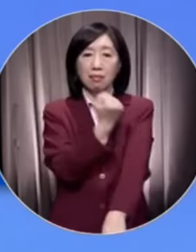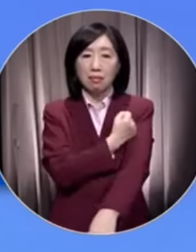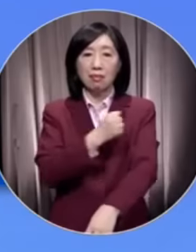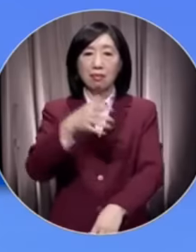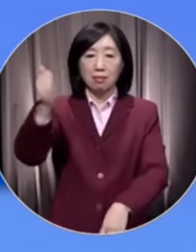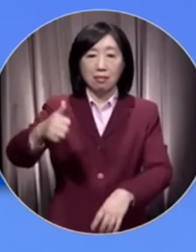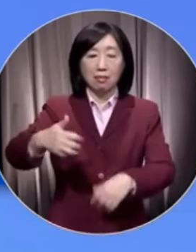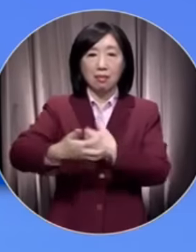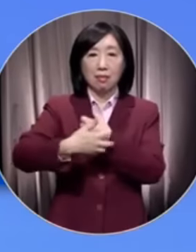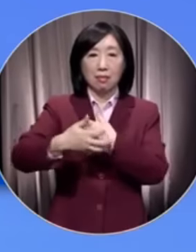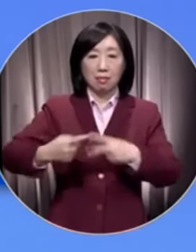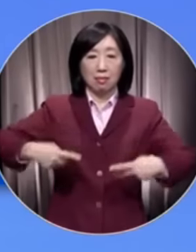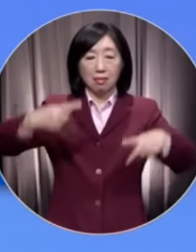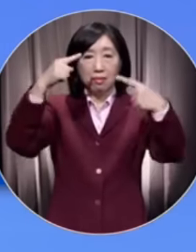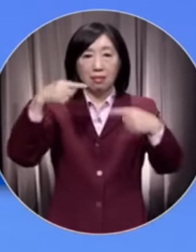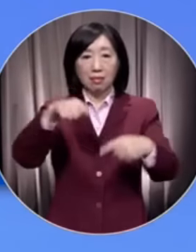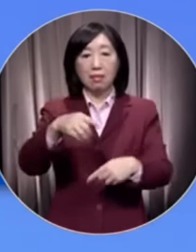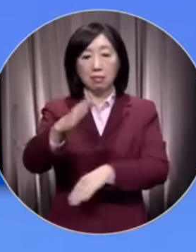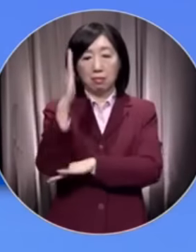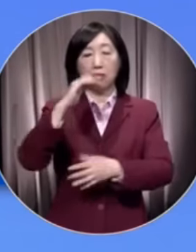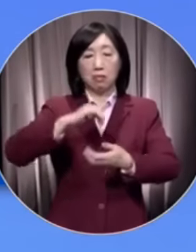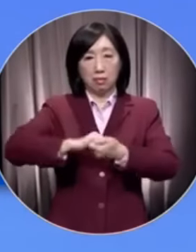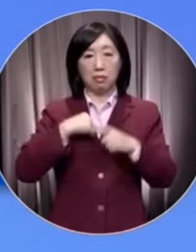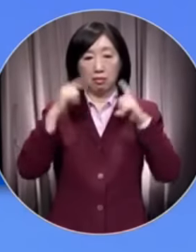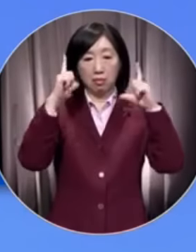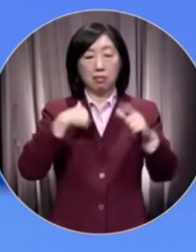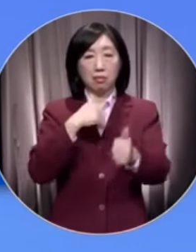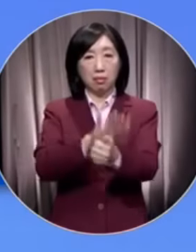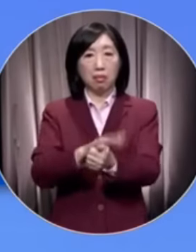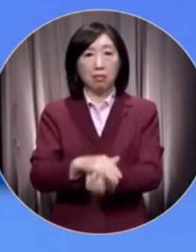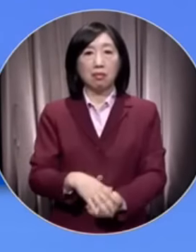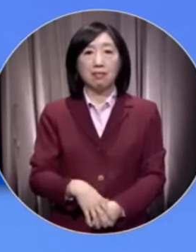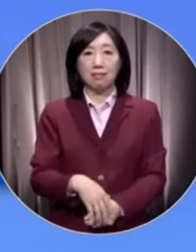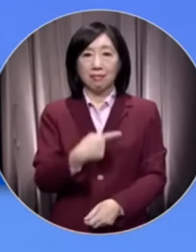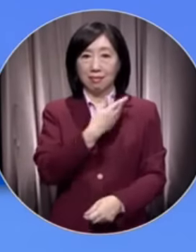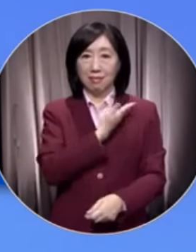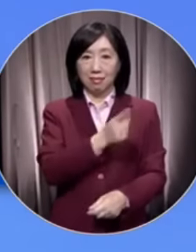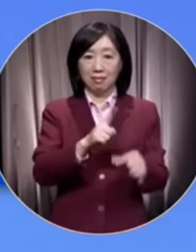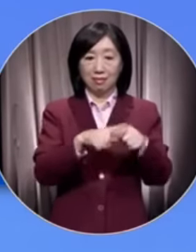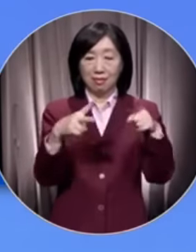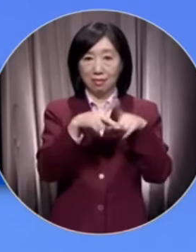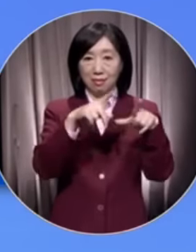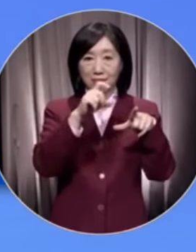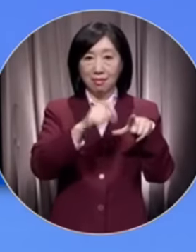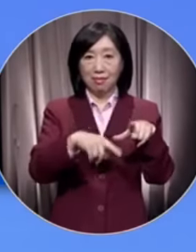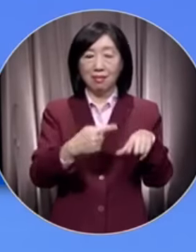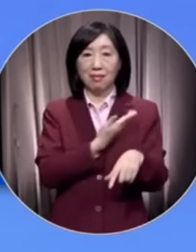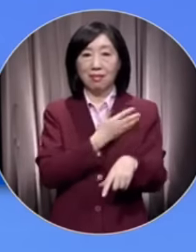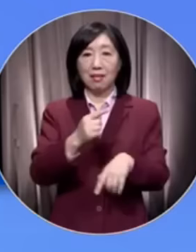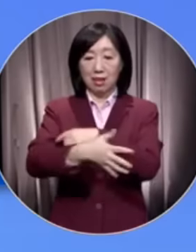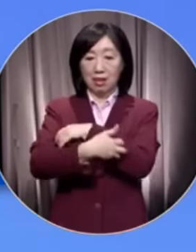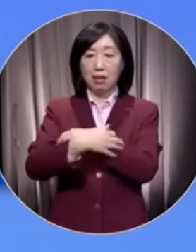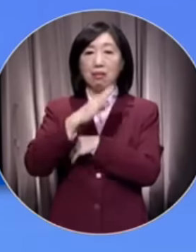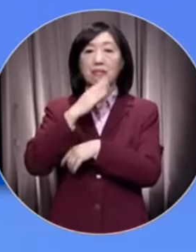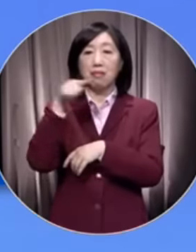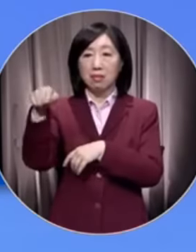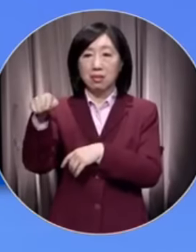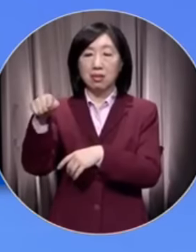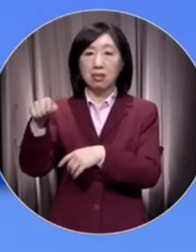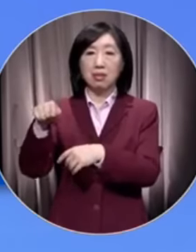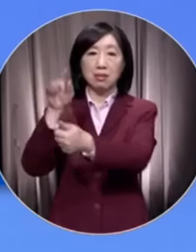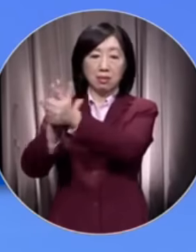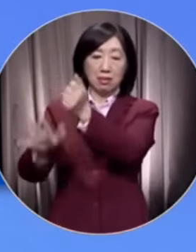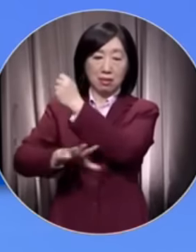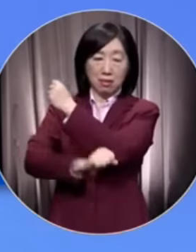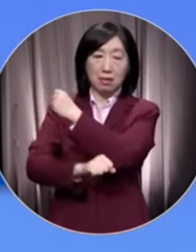的问题政府要出来。我们要让中小企业了解劳工是他们的命根子，我们企业也是劳